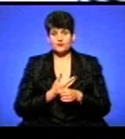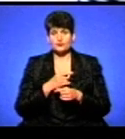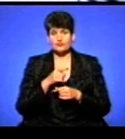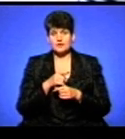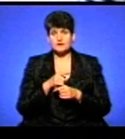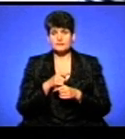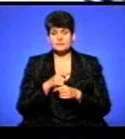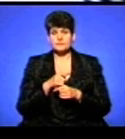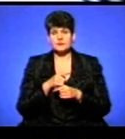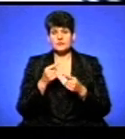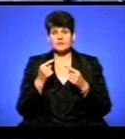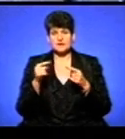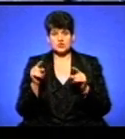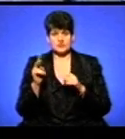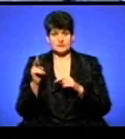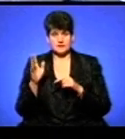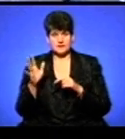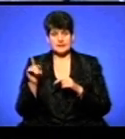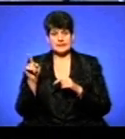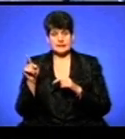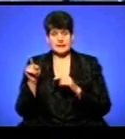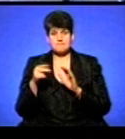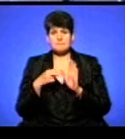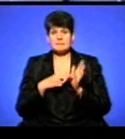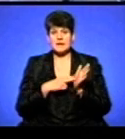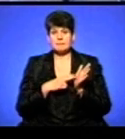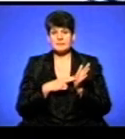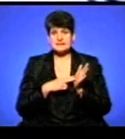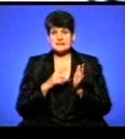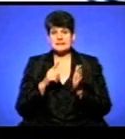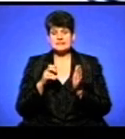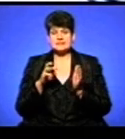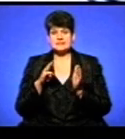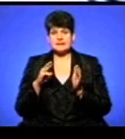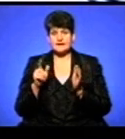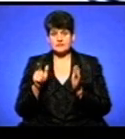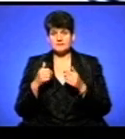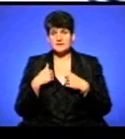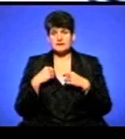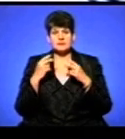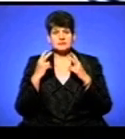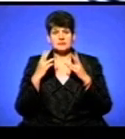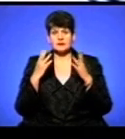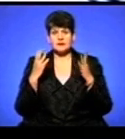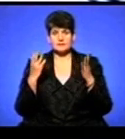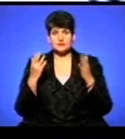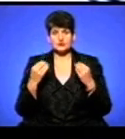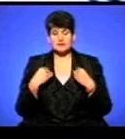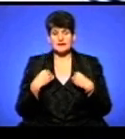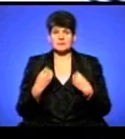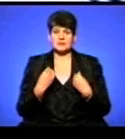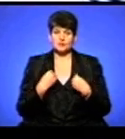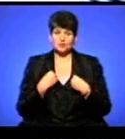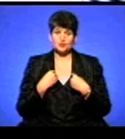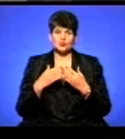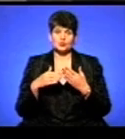другій квартирі. Там приписаний зять, от і не знаємо, чи нам тепер дадуть субсидію,